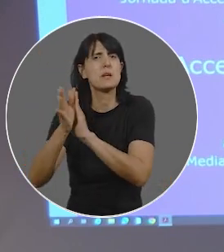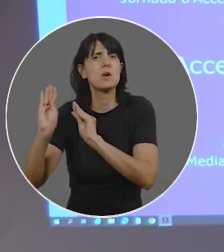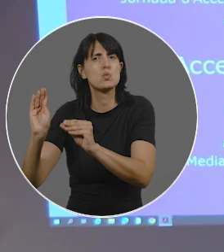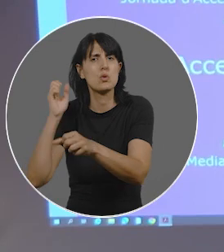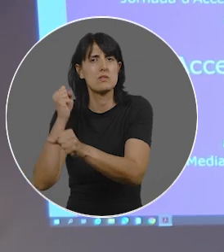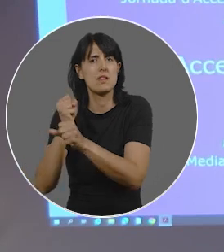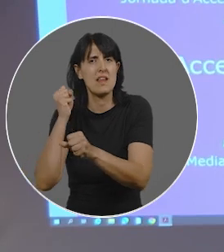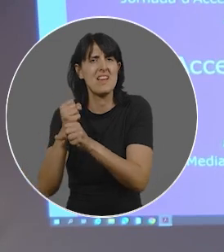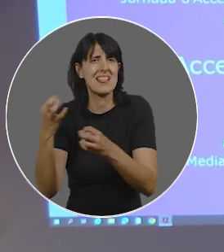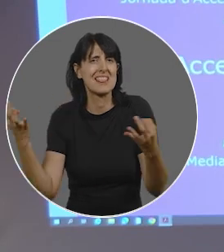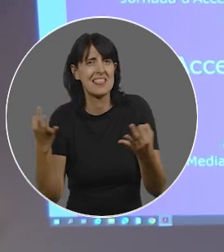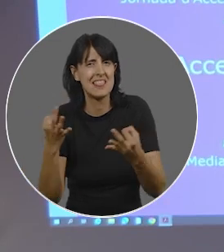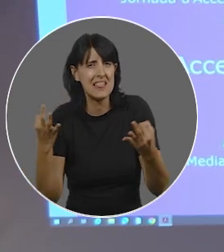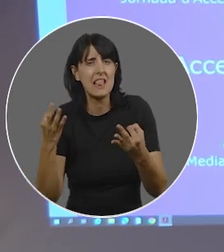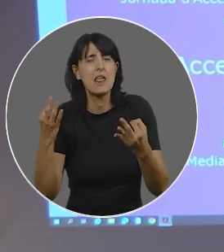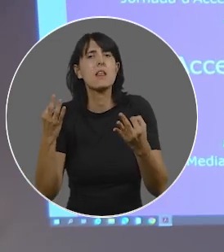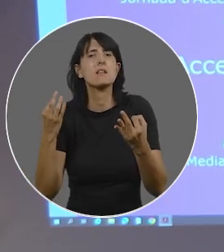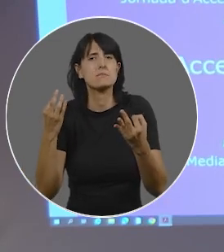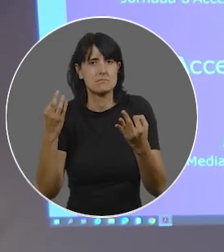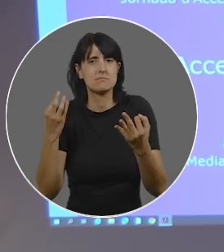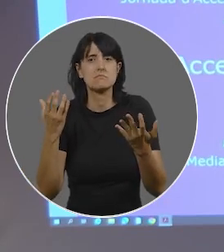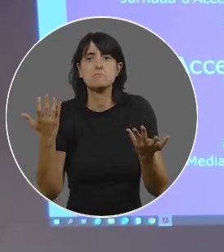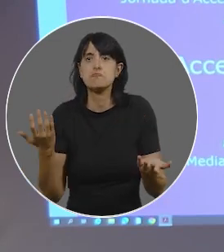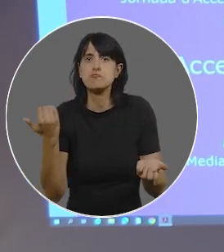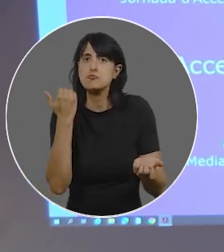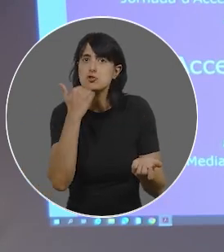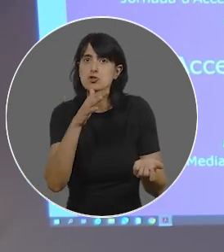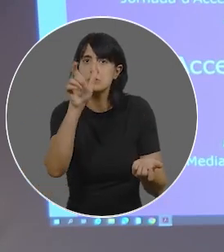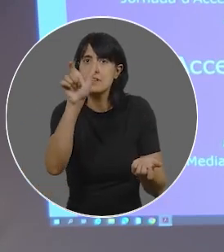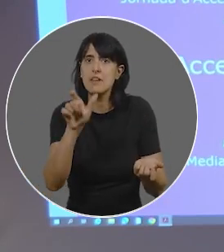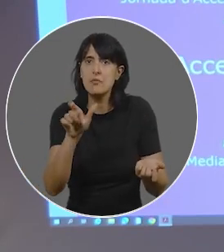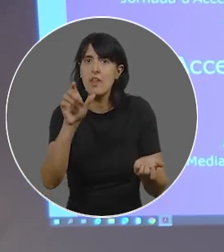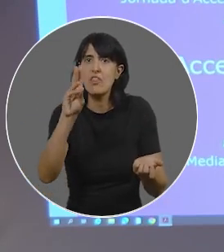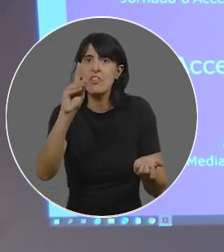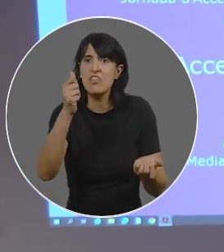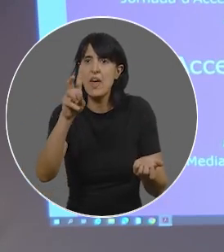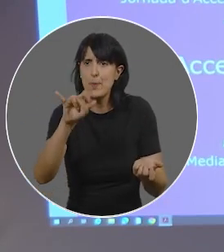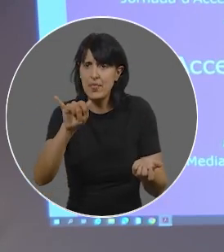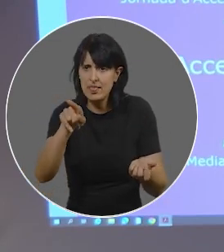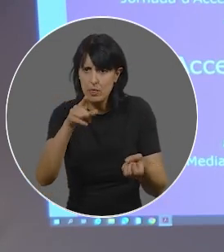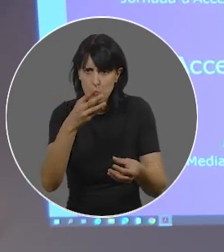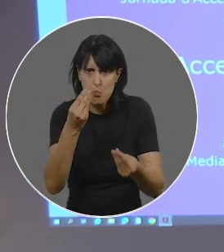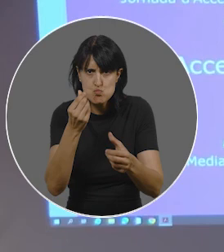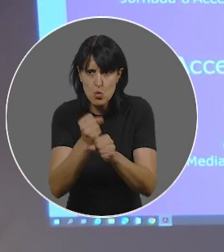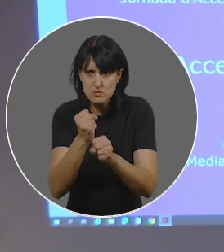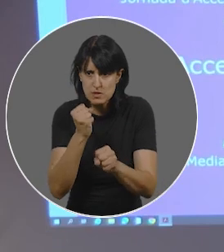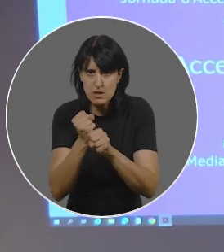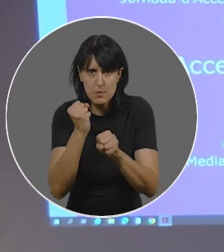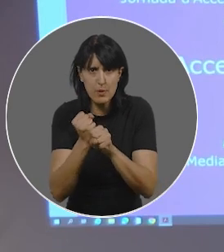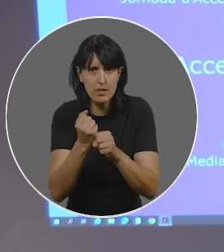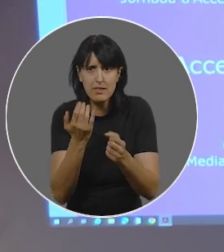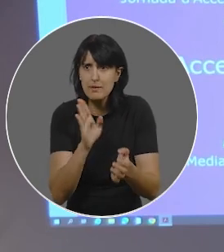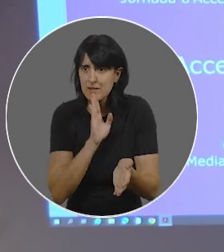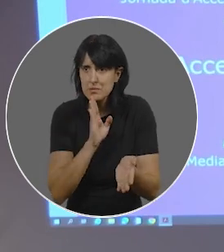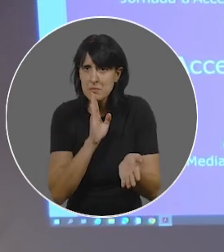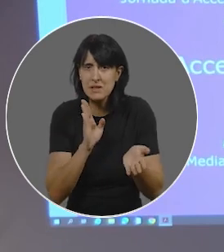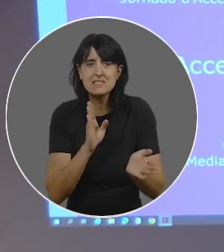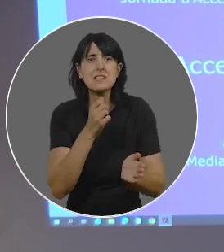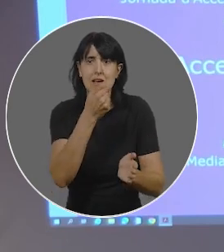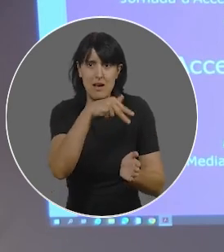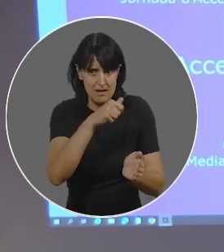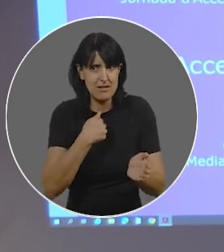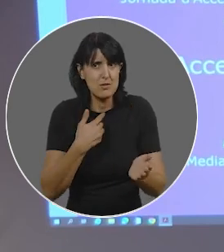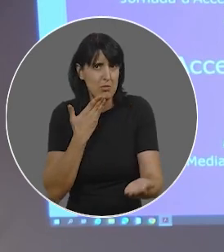seva feina i tot el que està portant a aquest món. David, no sé què està passant, però veig que tens molta feina, O sigui,